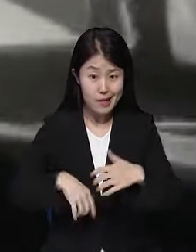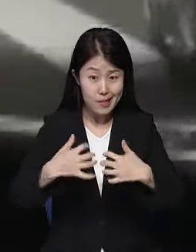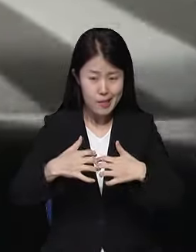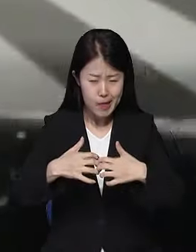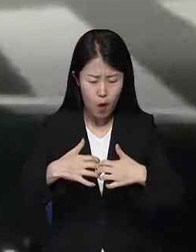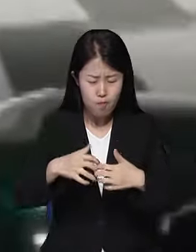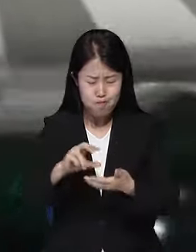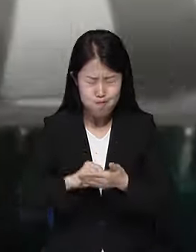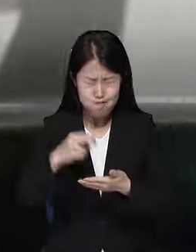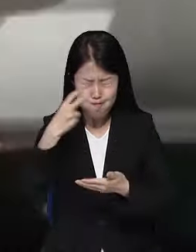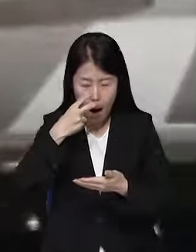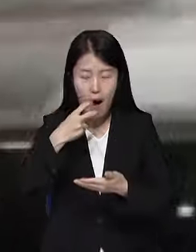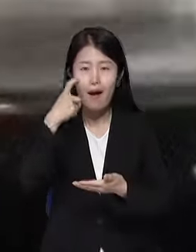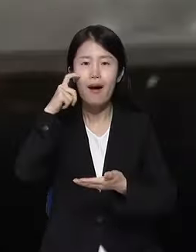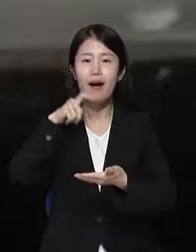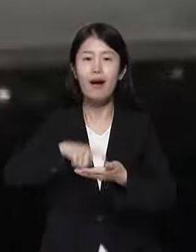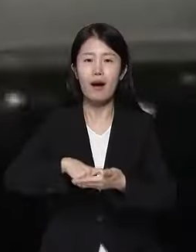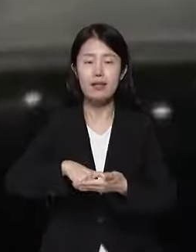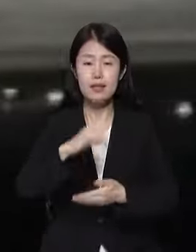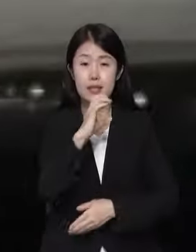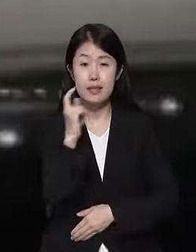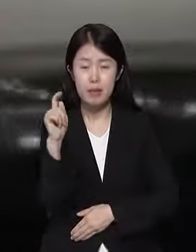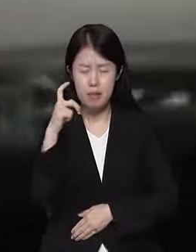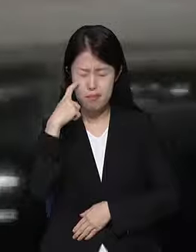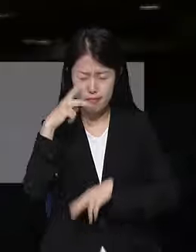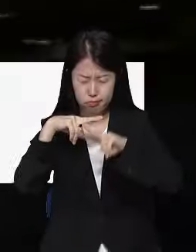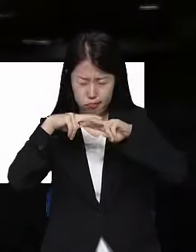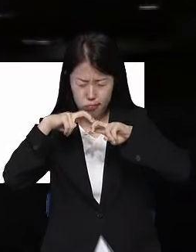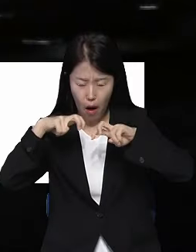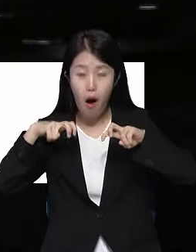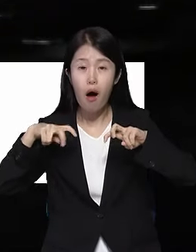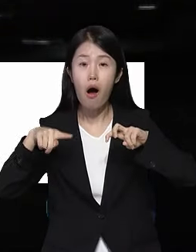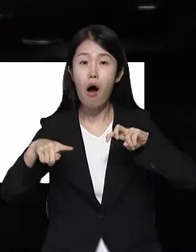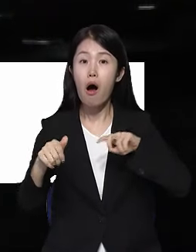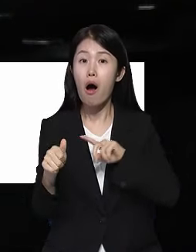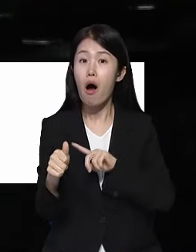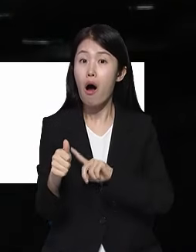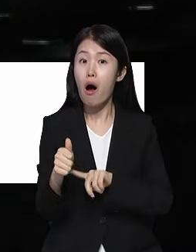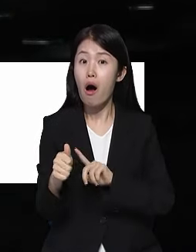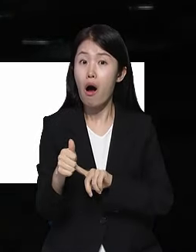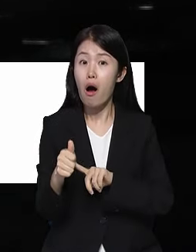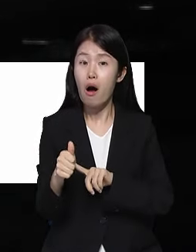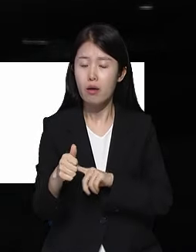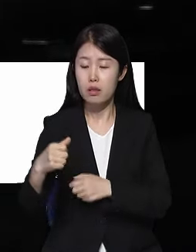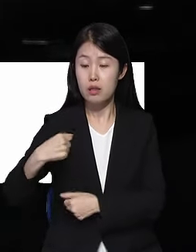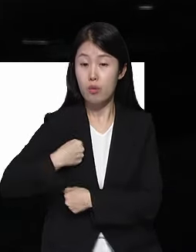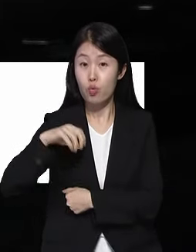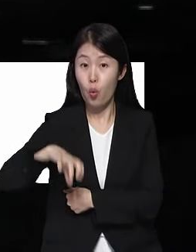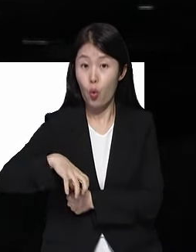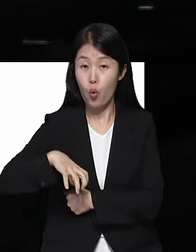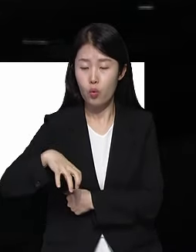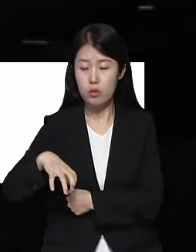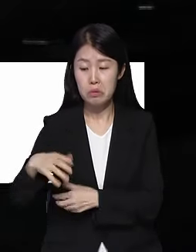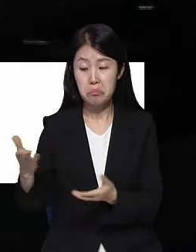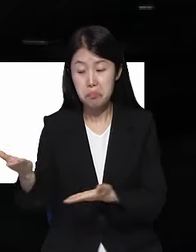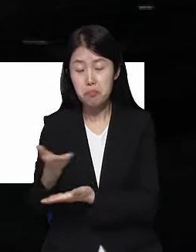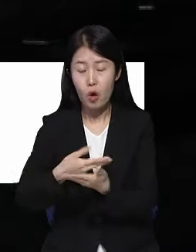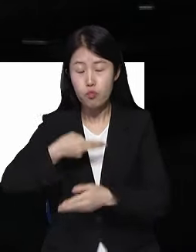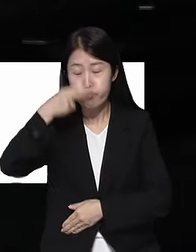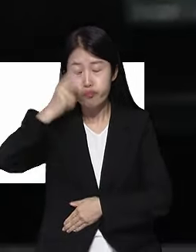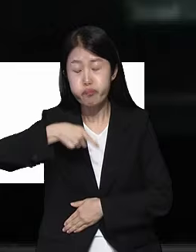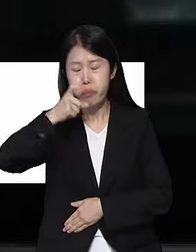것으로 알려졌습니다. CCTV 분석 결과 A씨는 사고 직전 상무지구에서 일행들과 함께 술을 마신